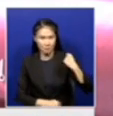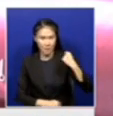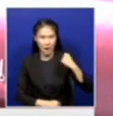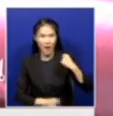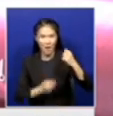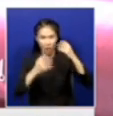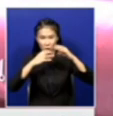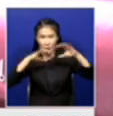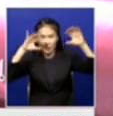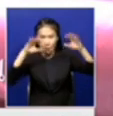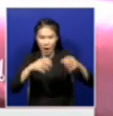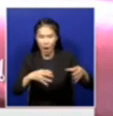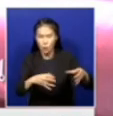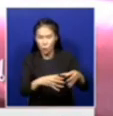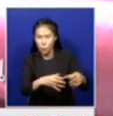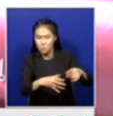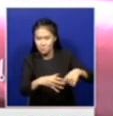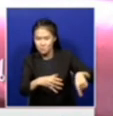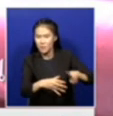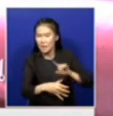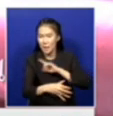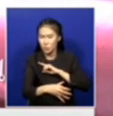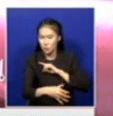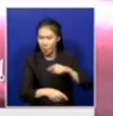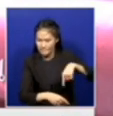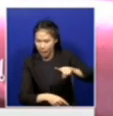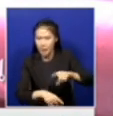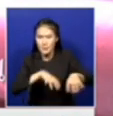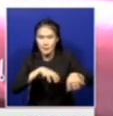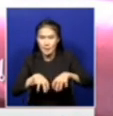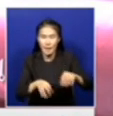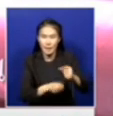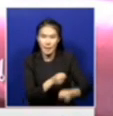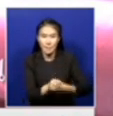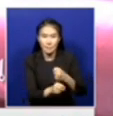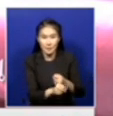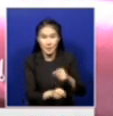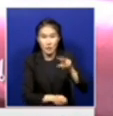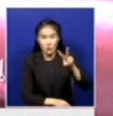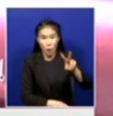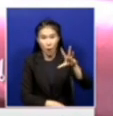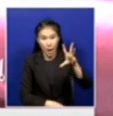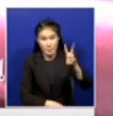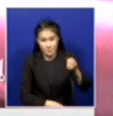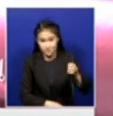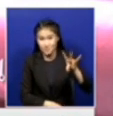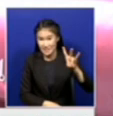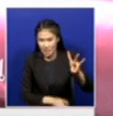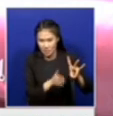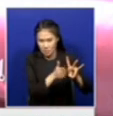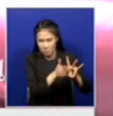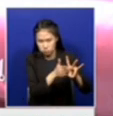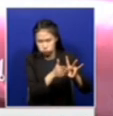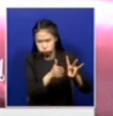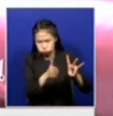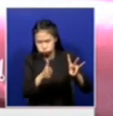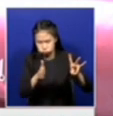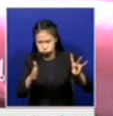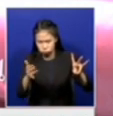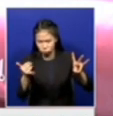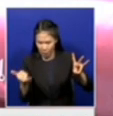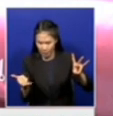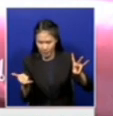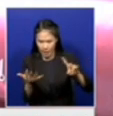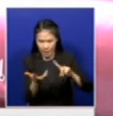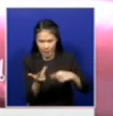ลขึ้นบริหารประเทศตั้งแต่ปี2557ปัจจุบันก็รวมเป็น6ปี